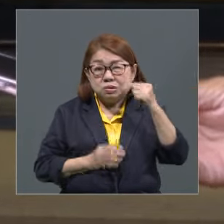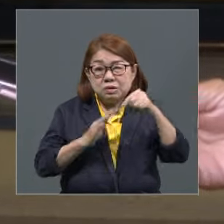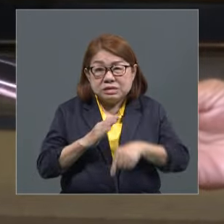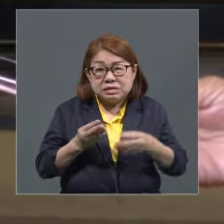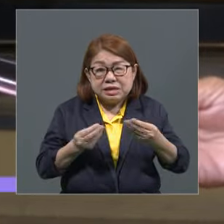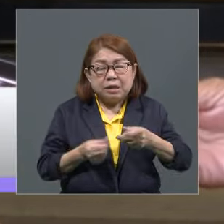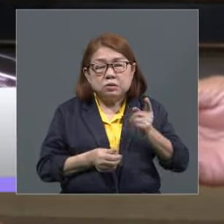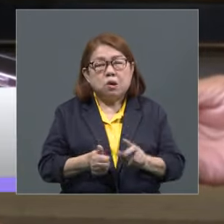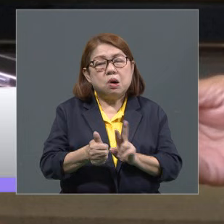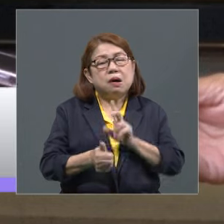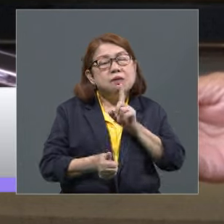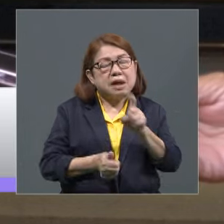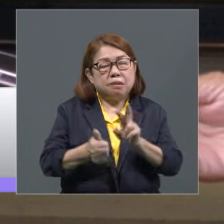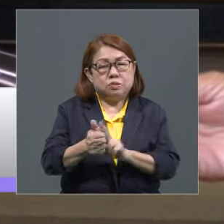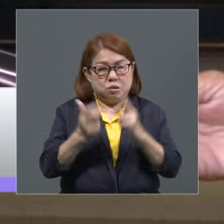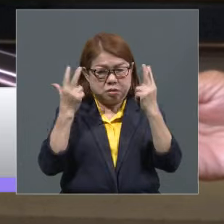ได้เลยครับ